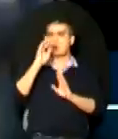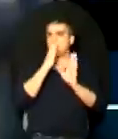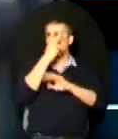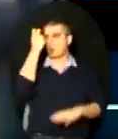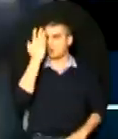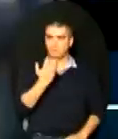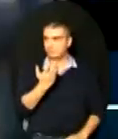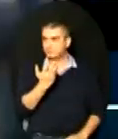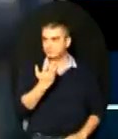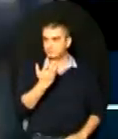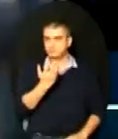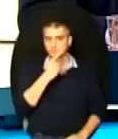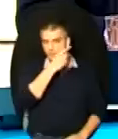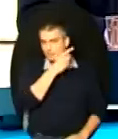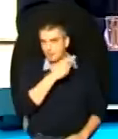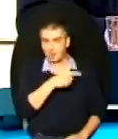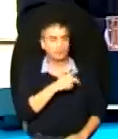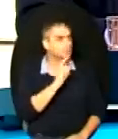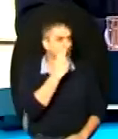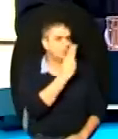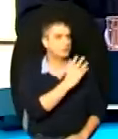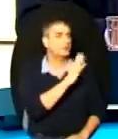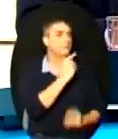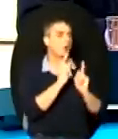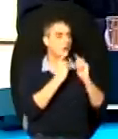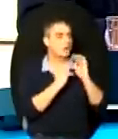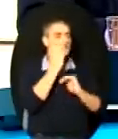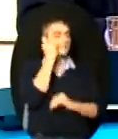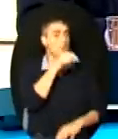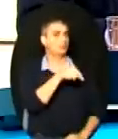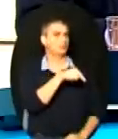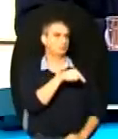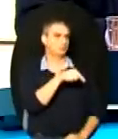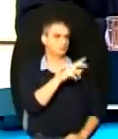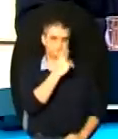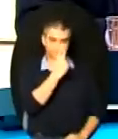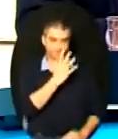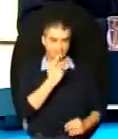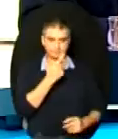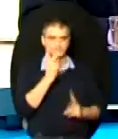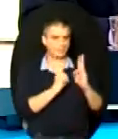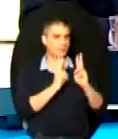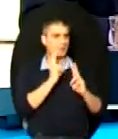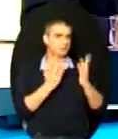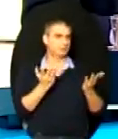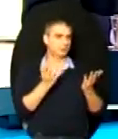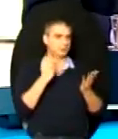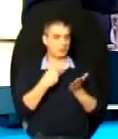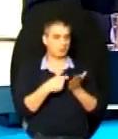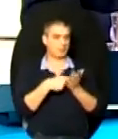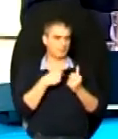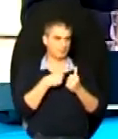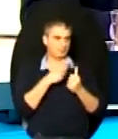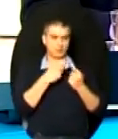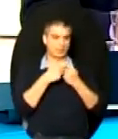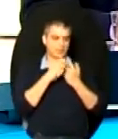הערבי. אבל צריך להסתכל גם מה קורה מעבר לאותם רוצחים. צריך להסתכל פה על כמעט תעשייה, תעשייה של תג מחיר,